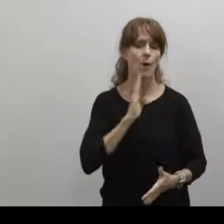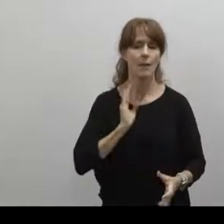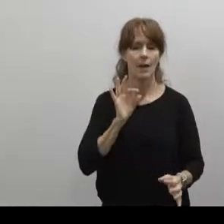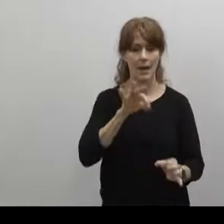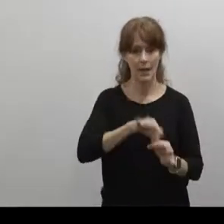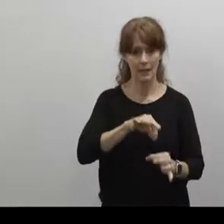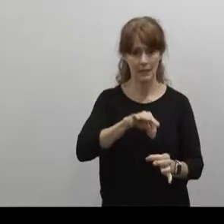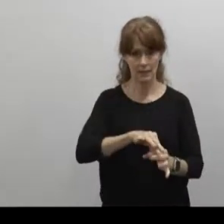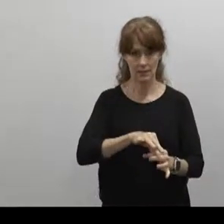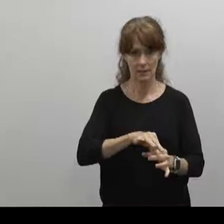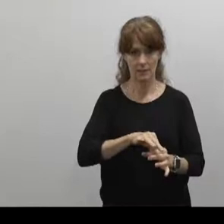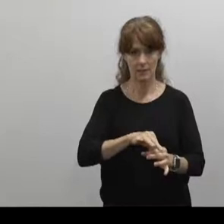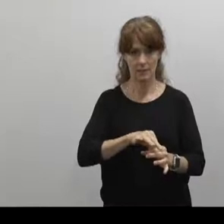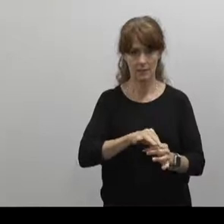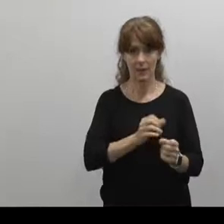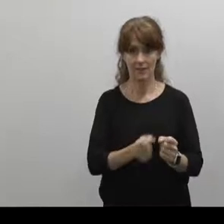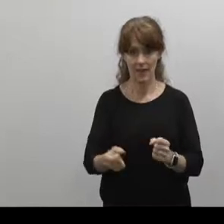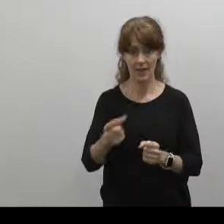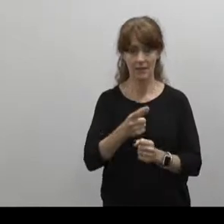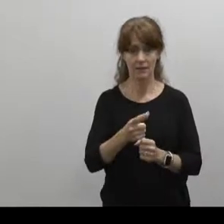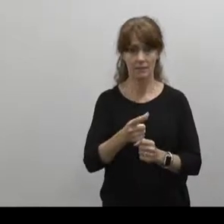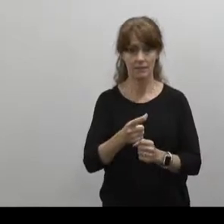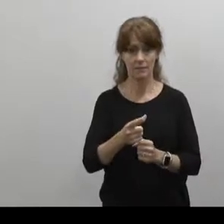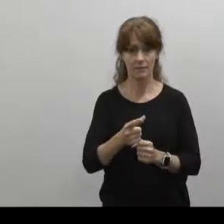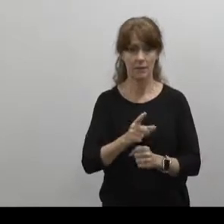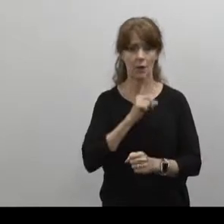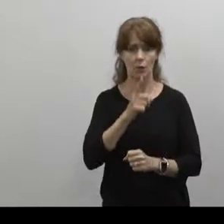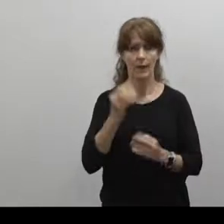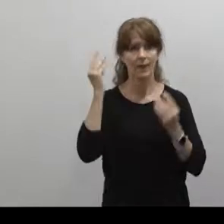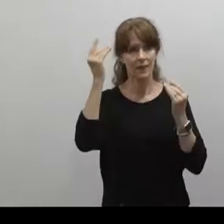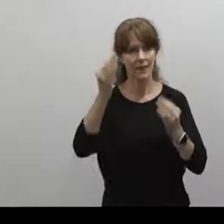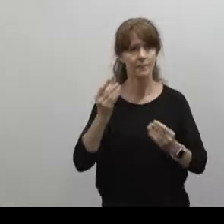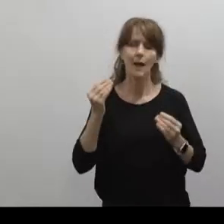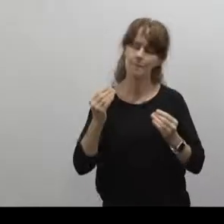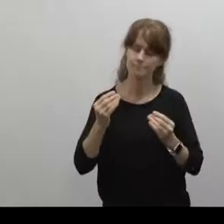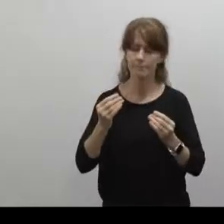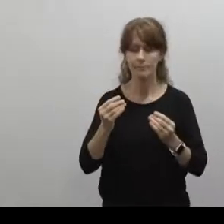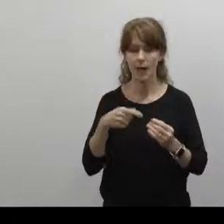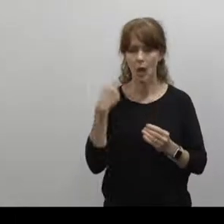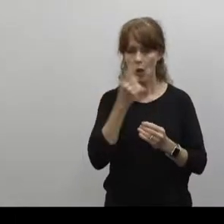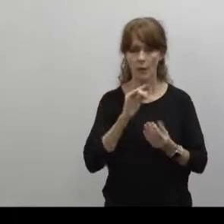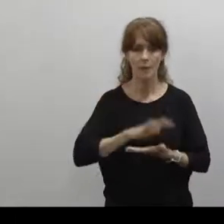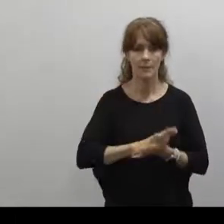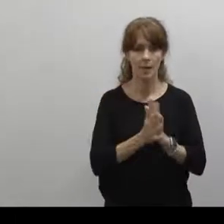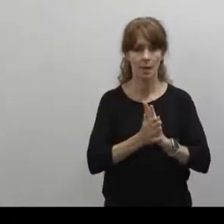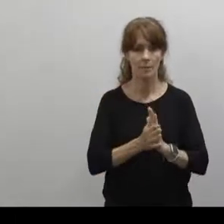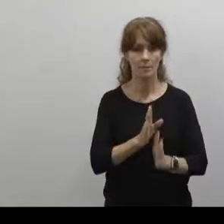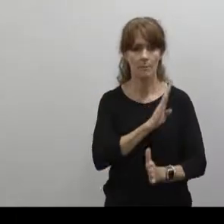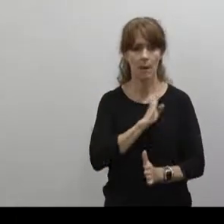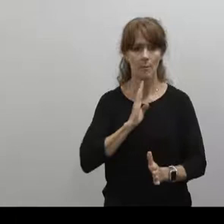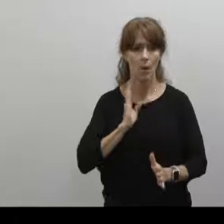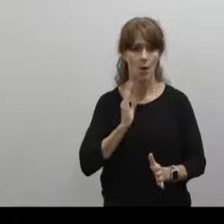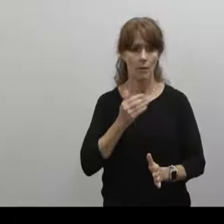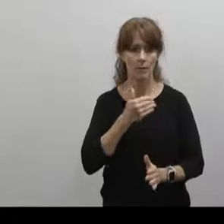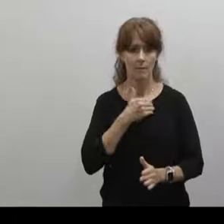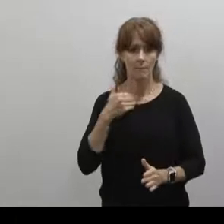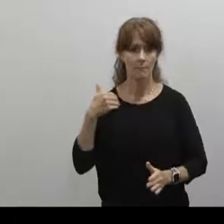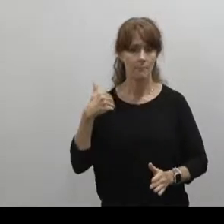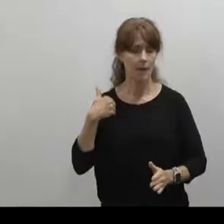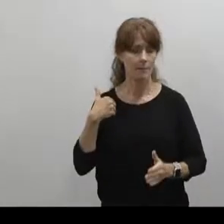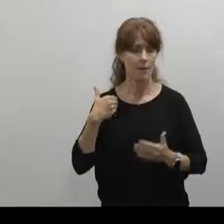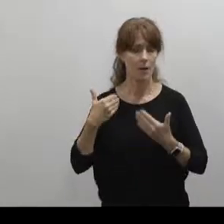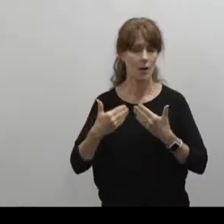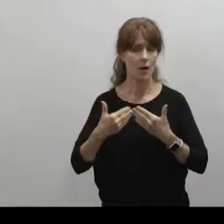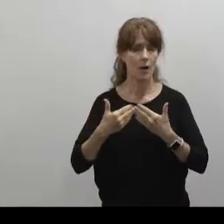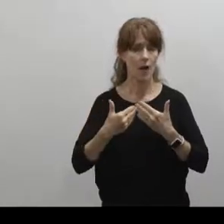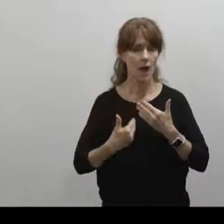thà dương ban từ tu sáma chơi cần nạp cam mà cà nơi không cầm phật sa sala riêng năng sáma chơi cần nạp cam mà cà sala riêng pi